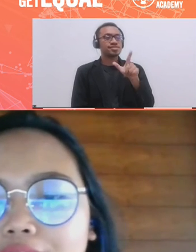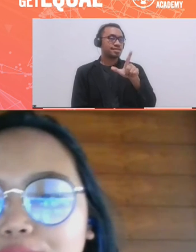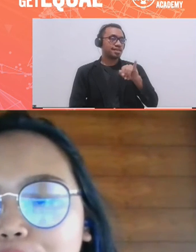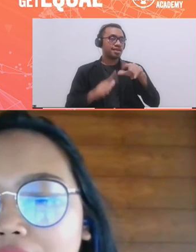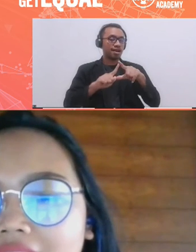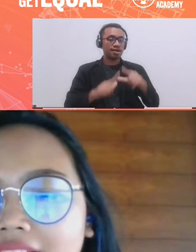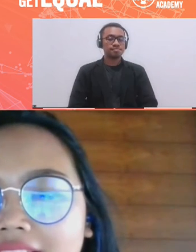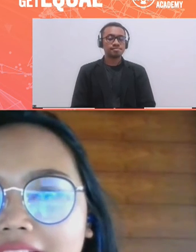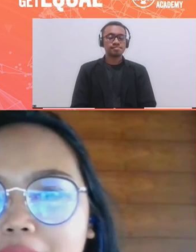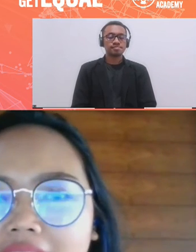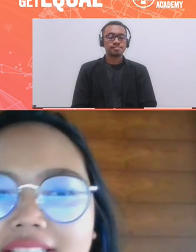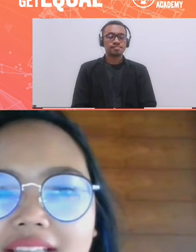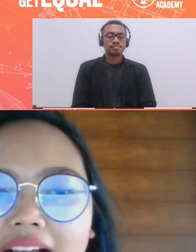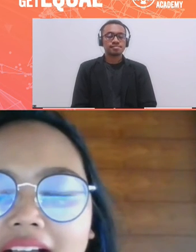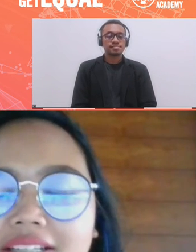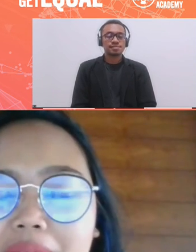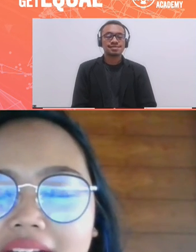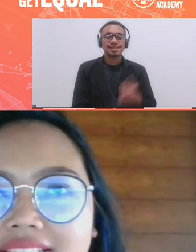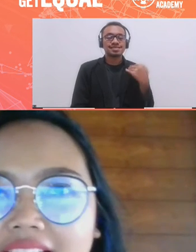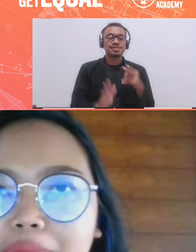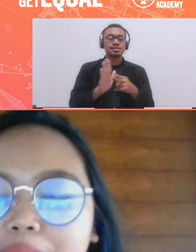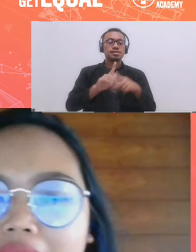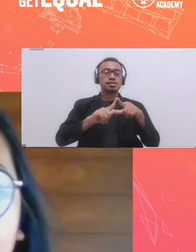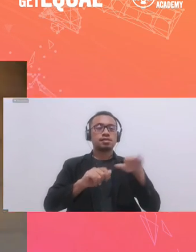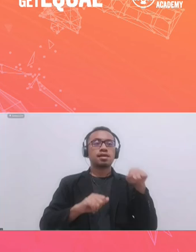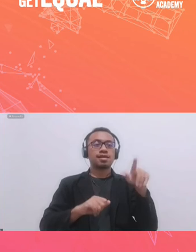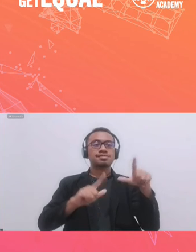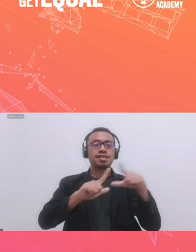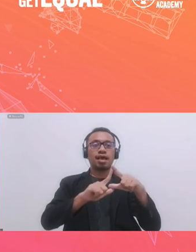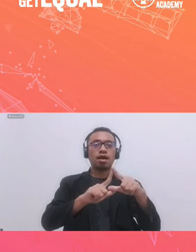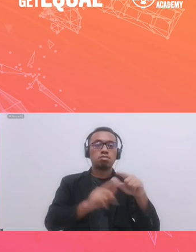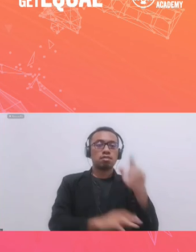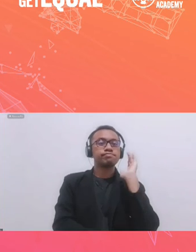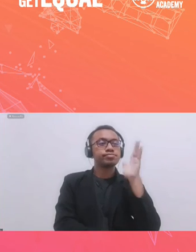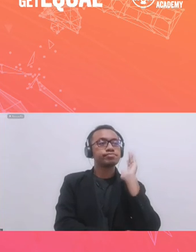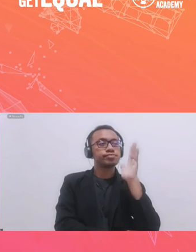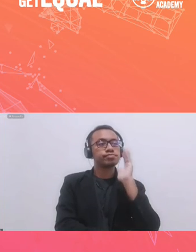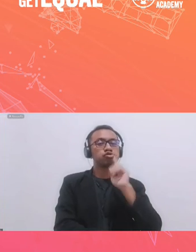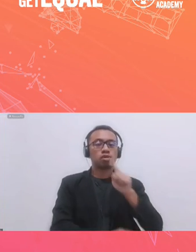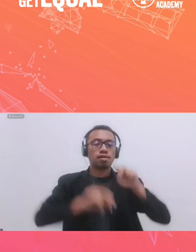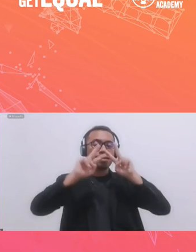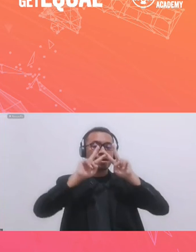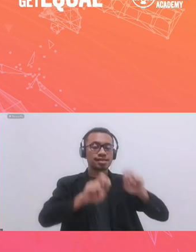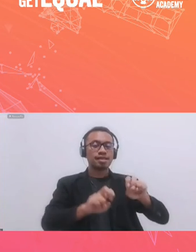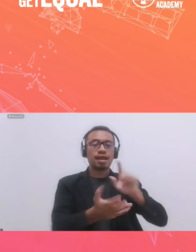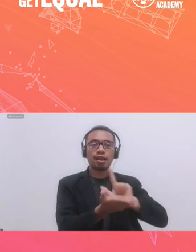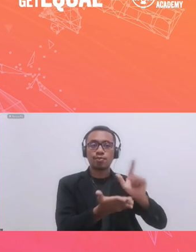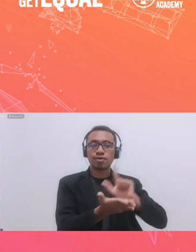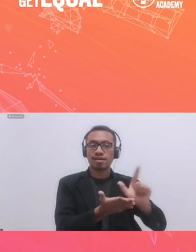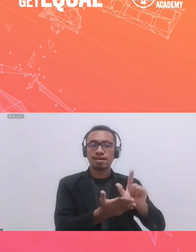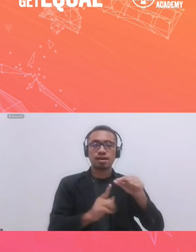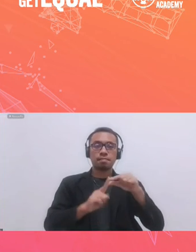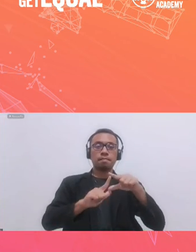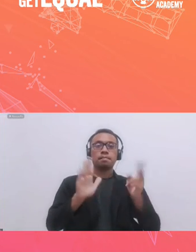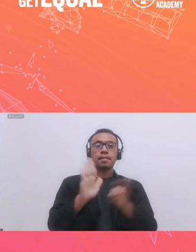tadi waktu ngedengerin Mbak Nazla memberikan paparan tentang report yang dibuat sama teman-teman PLAN. Sebetulnya